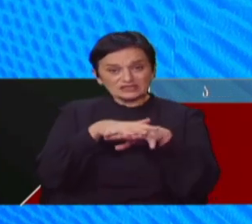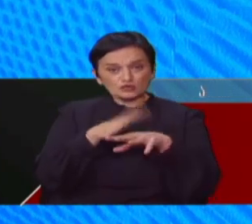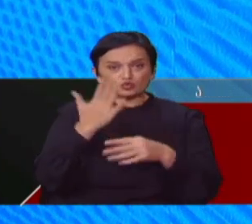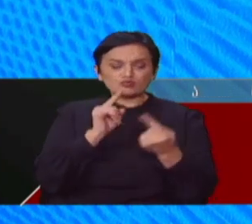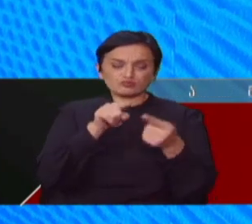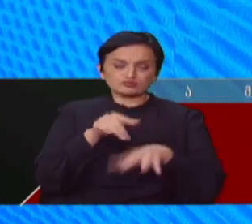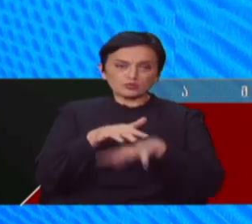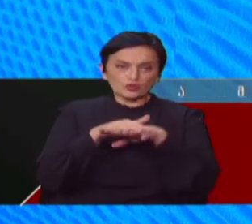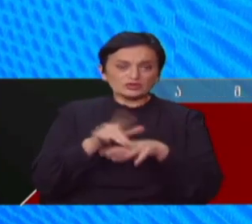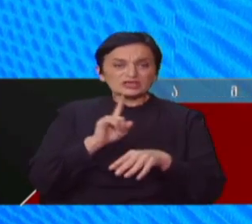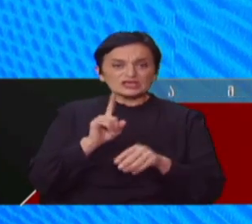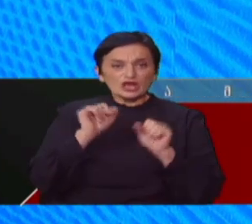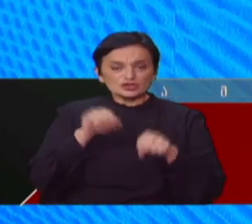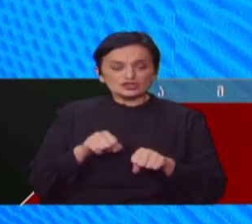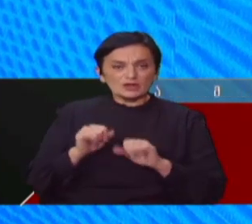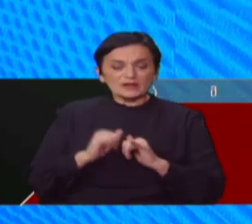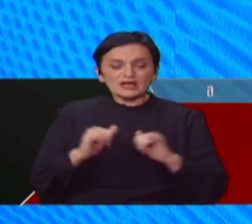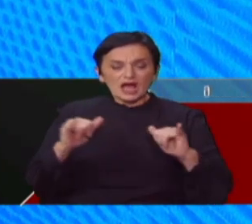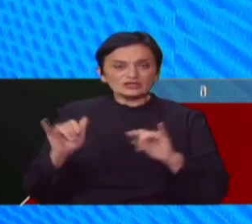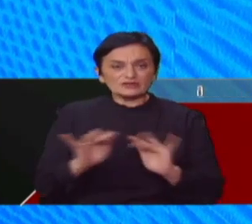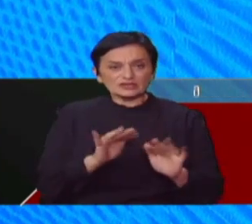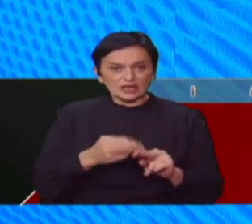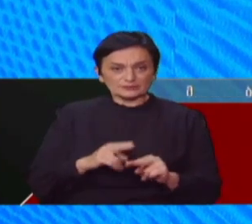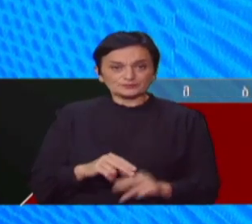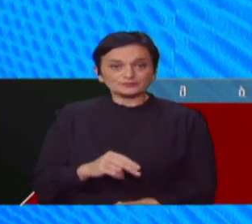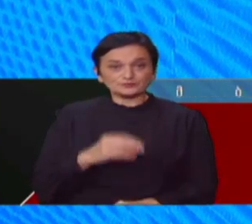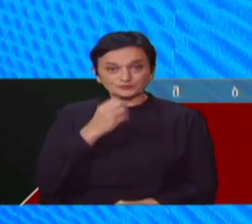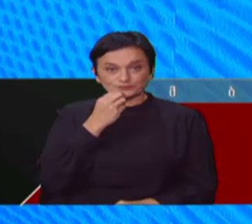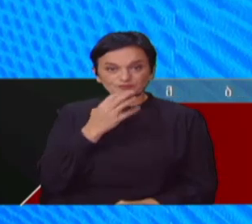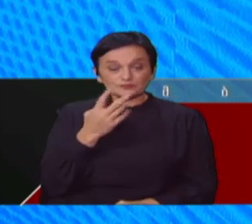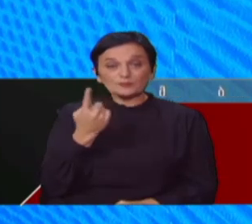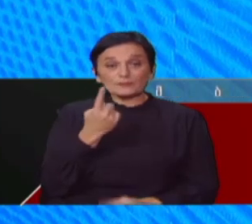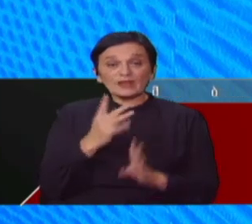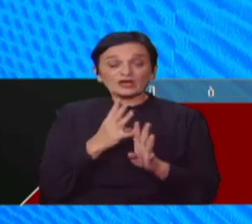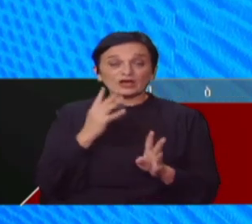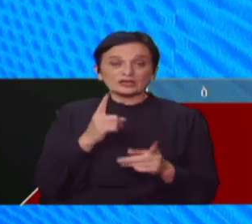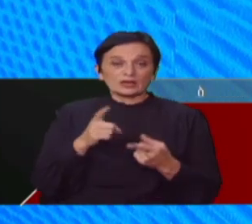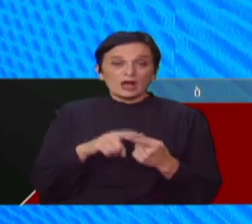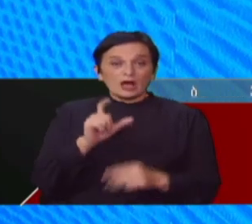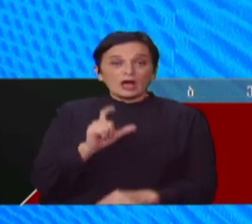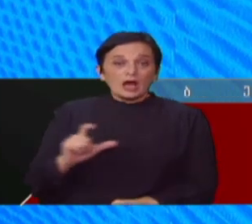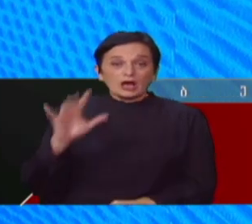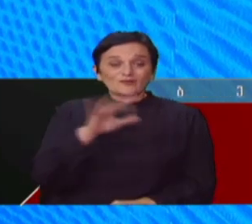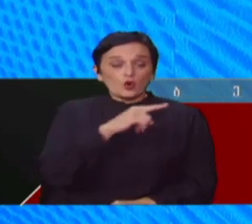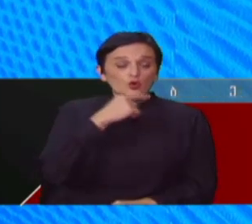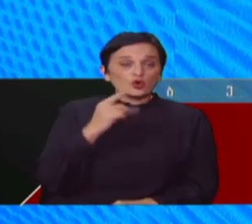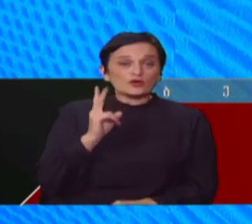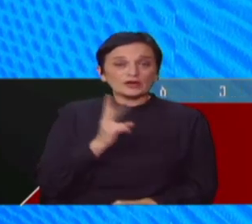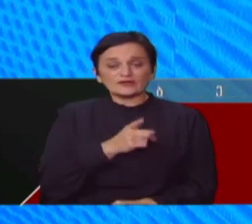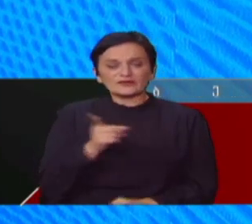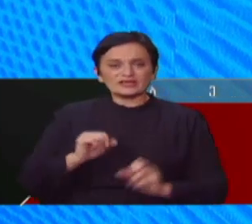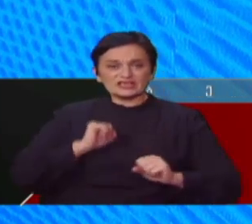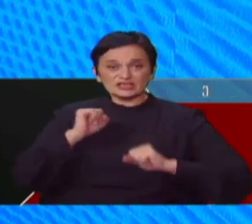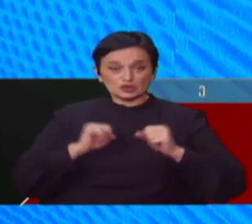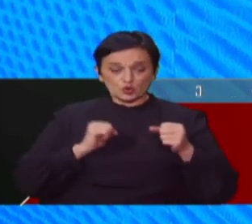ბოიკოტი, რა სცენარი შეიძლება იყოს ამ შემთხვევაში? მადლობა. კი ბატონო, პირველ რიგში რაც შეეხება ევროპას და რუსეთს, ვიღაცები ცდილობენ, რომ